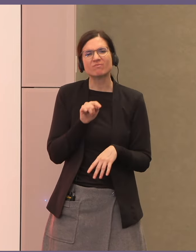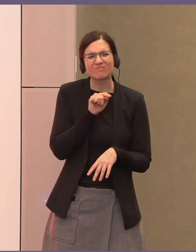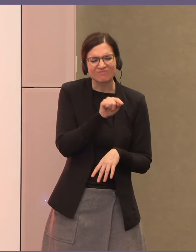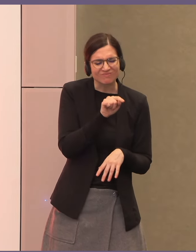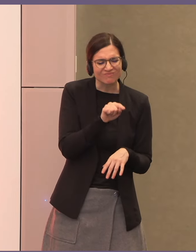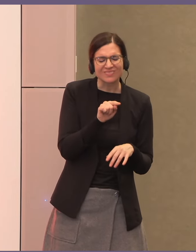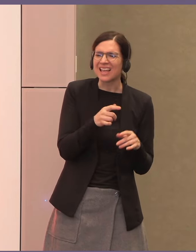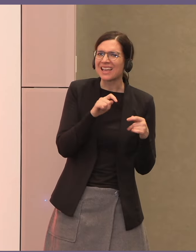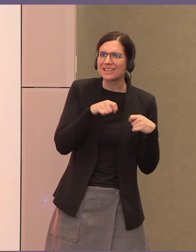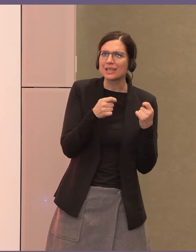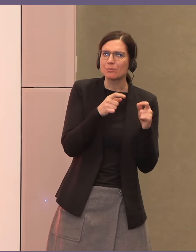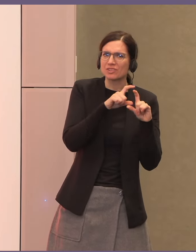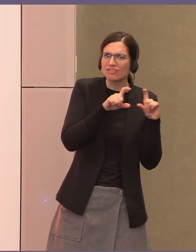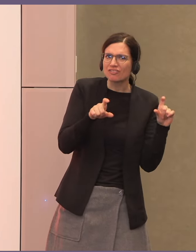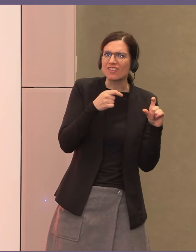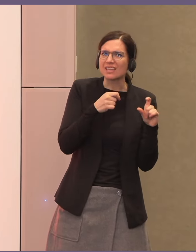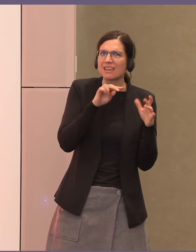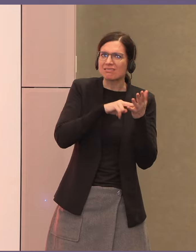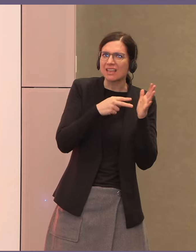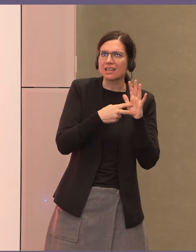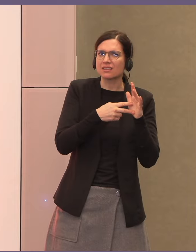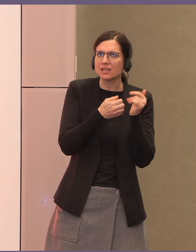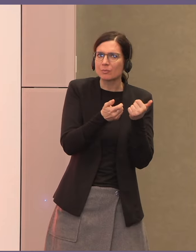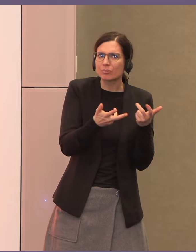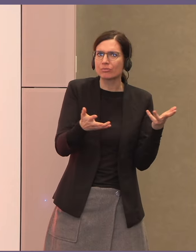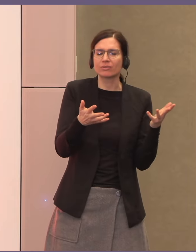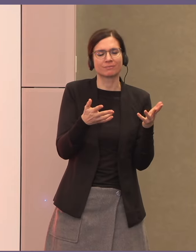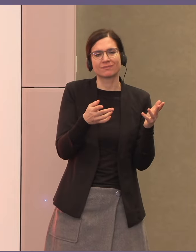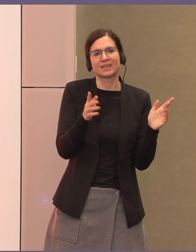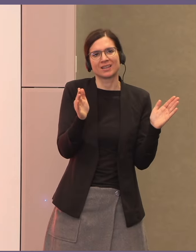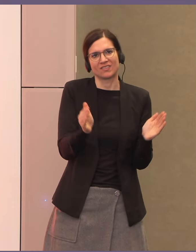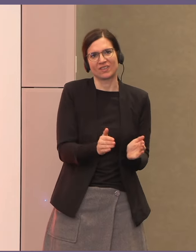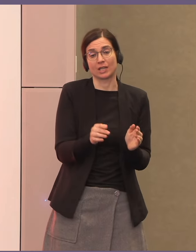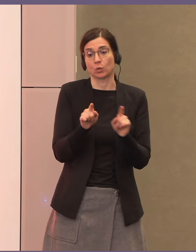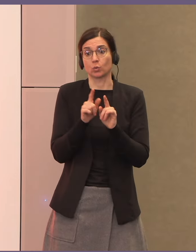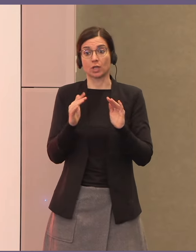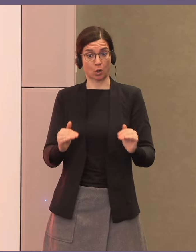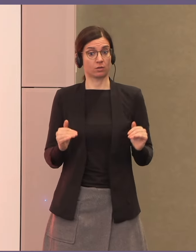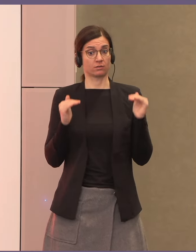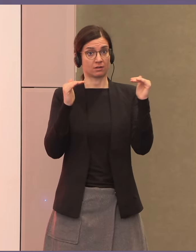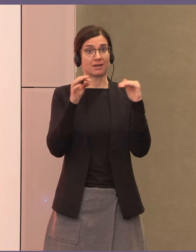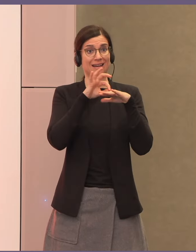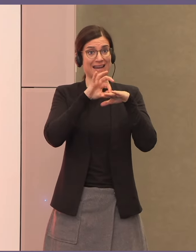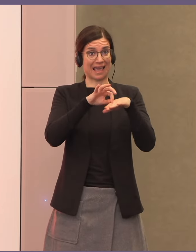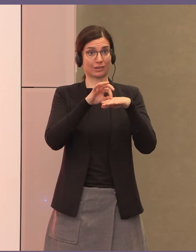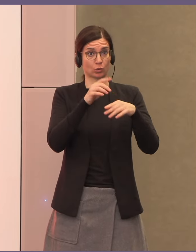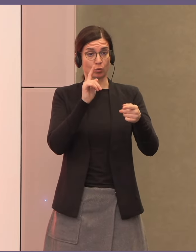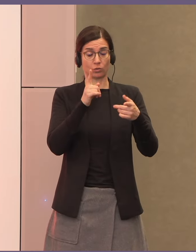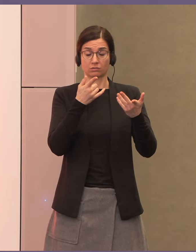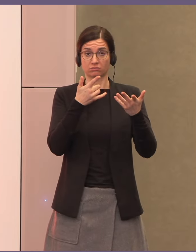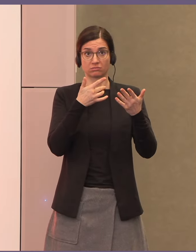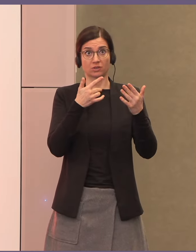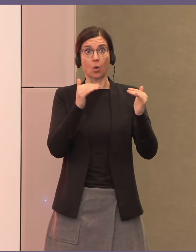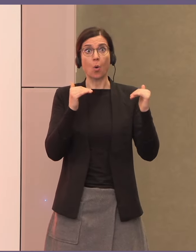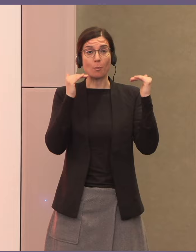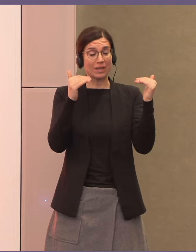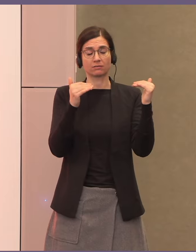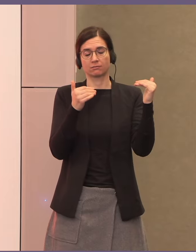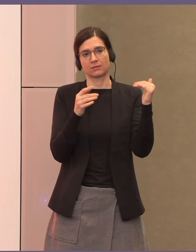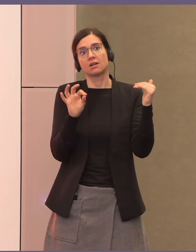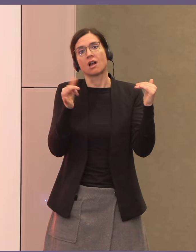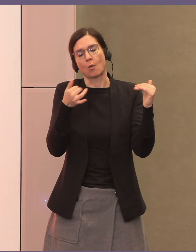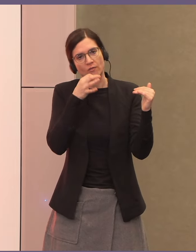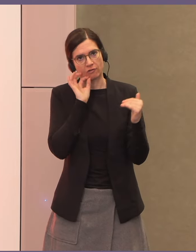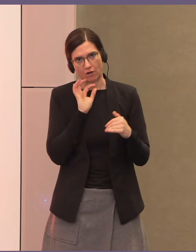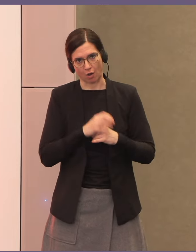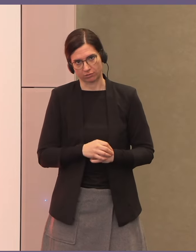30 Prozent. Unter den Professorinnen, unter den Dekaninnen, unter den Rektorinnen, davon möchte ich gar nicht sprechen. Ich